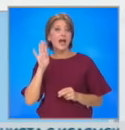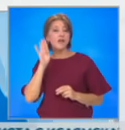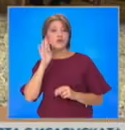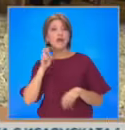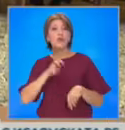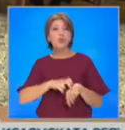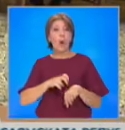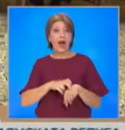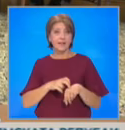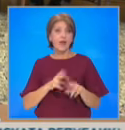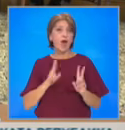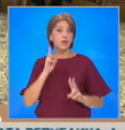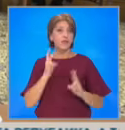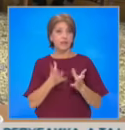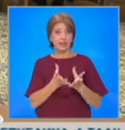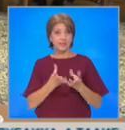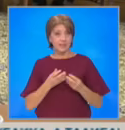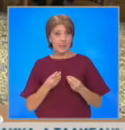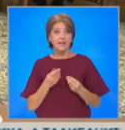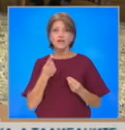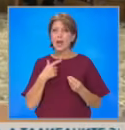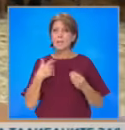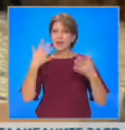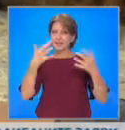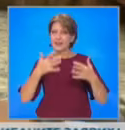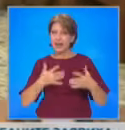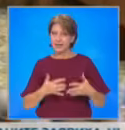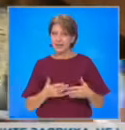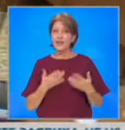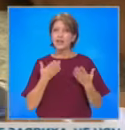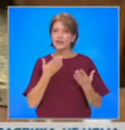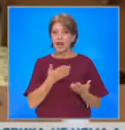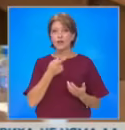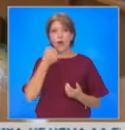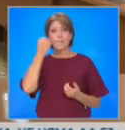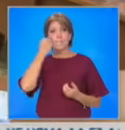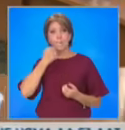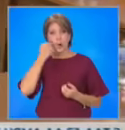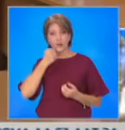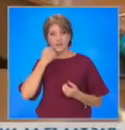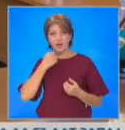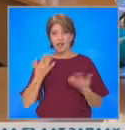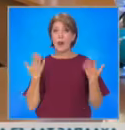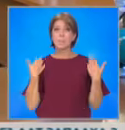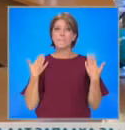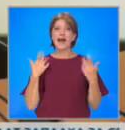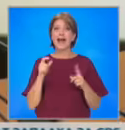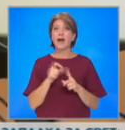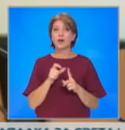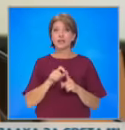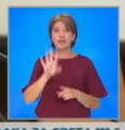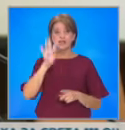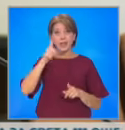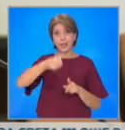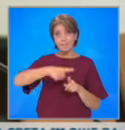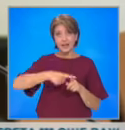след като в комисията бяха изнесени данни, че почетният председател на ДПС е ползвал базата в парк Росенец по 4 месеца